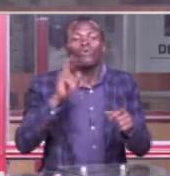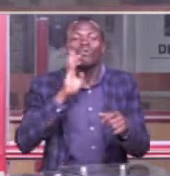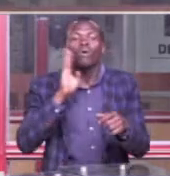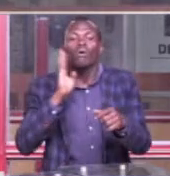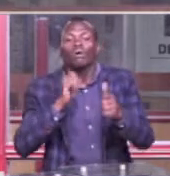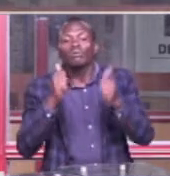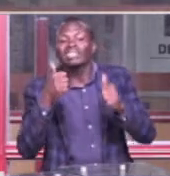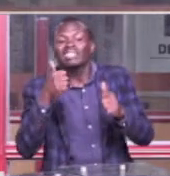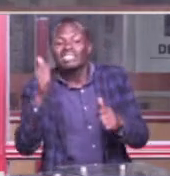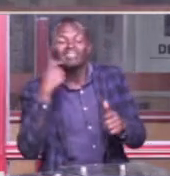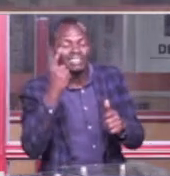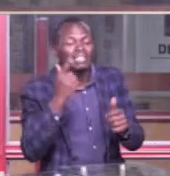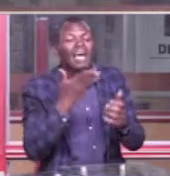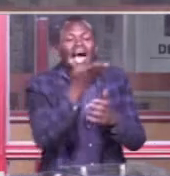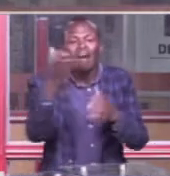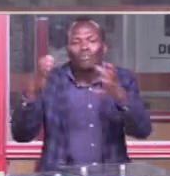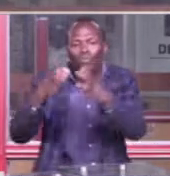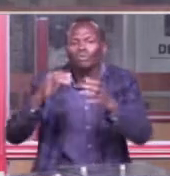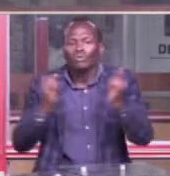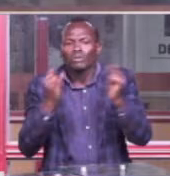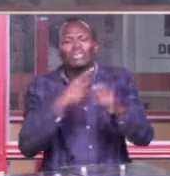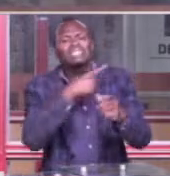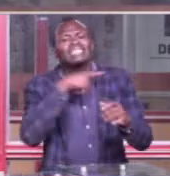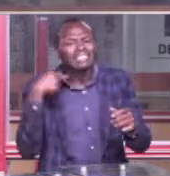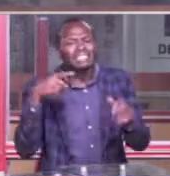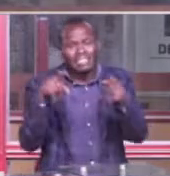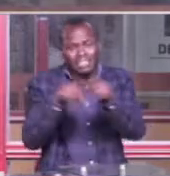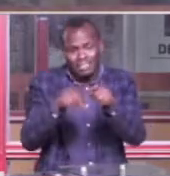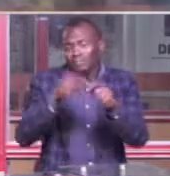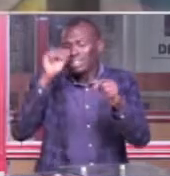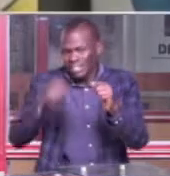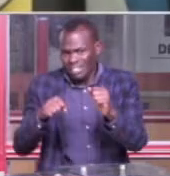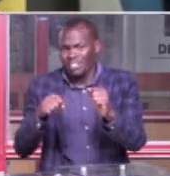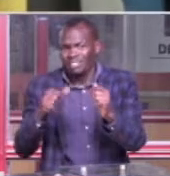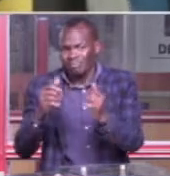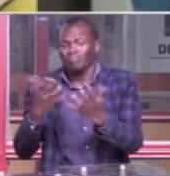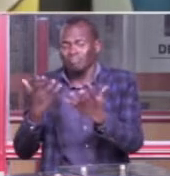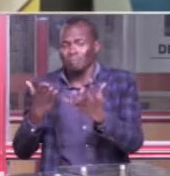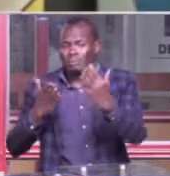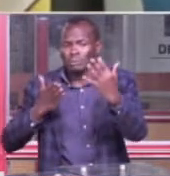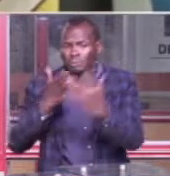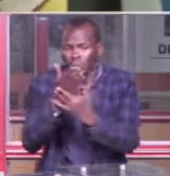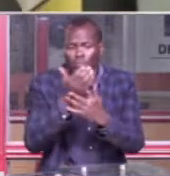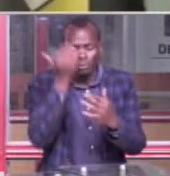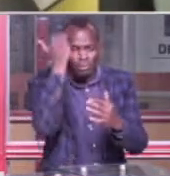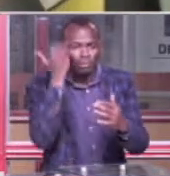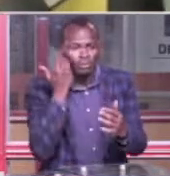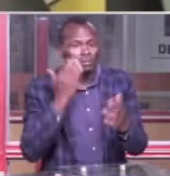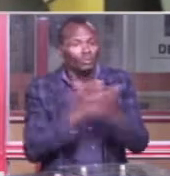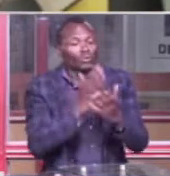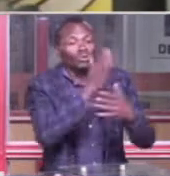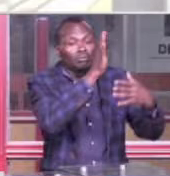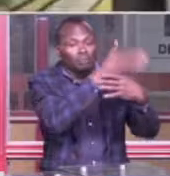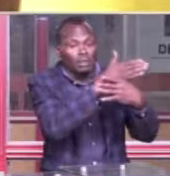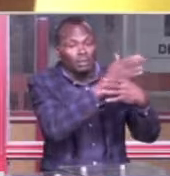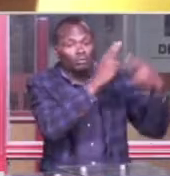mateeka bawere nembe abatunuulizi b'ensonga nabo balina bibogedde ku bintu bino olunaku lw'eggulo minisita avunaanyizibwa ku nsonga